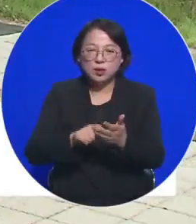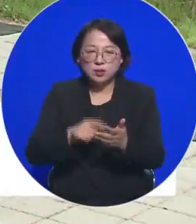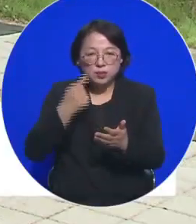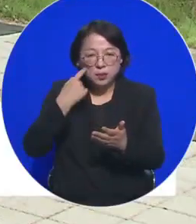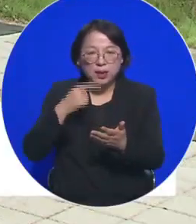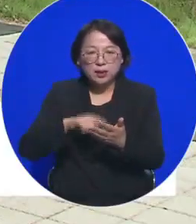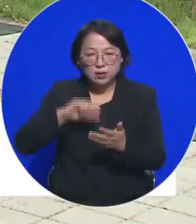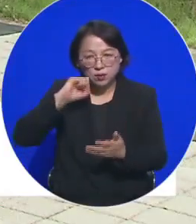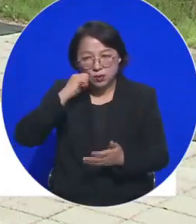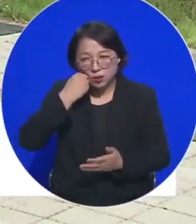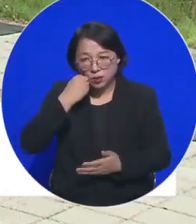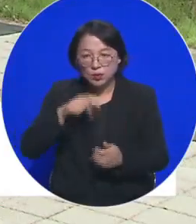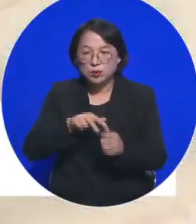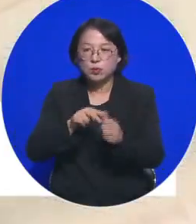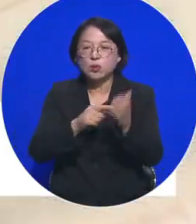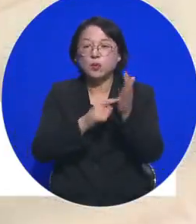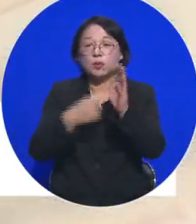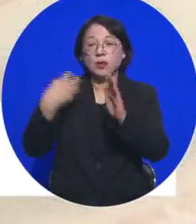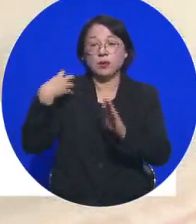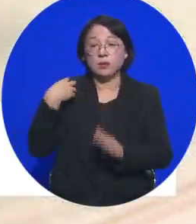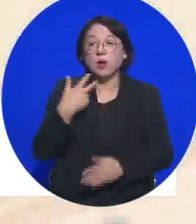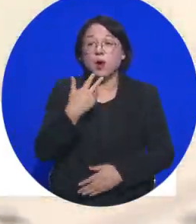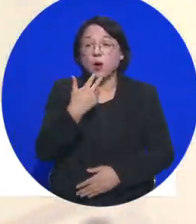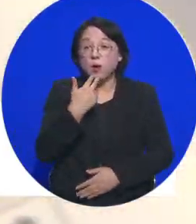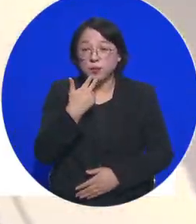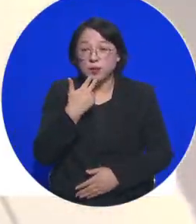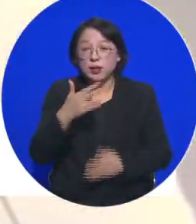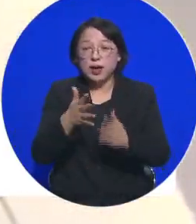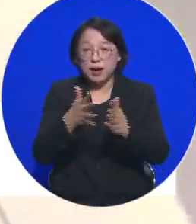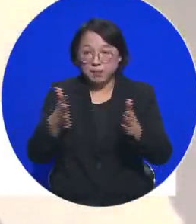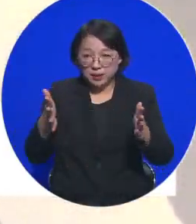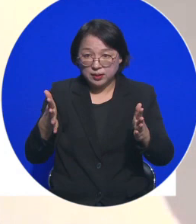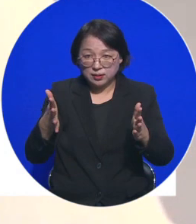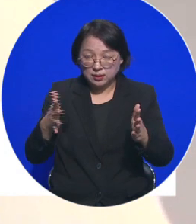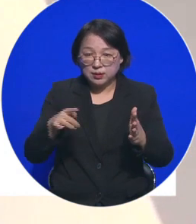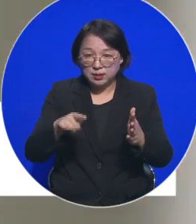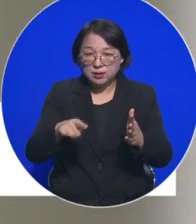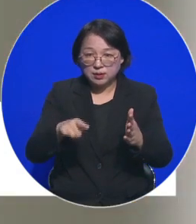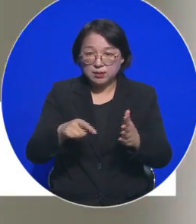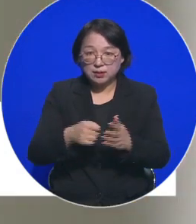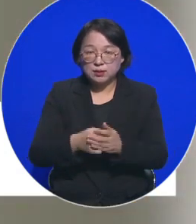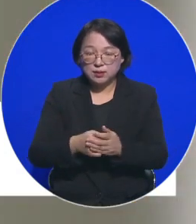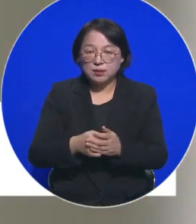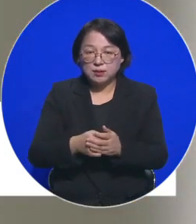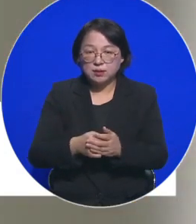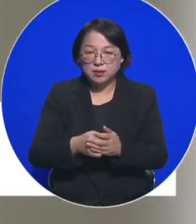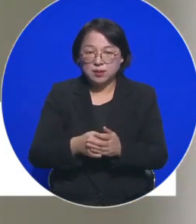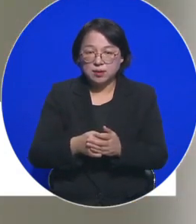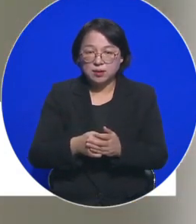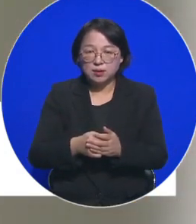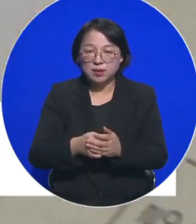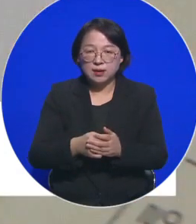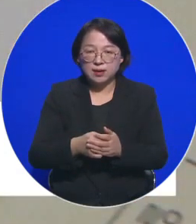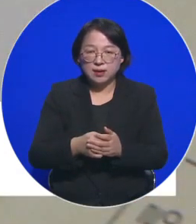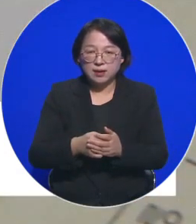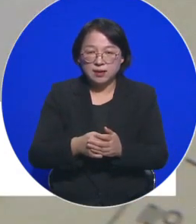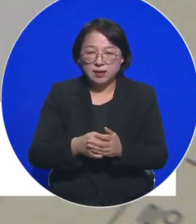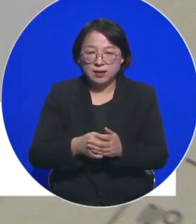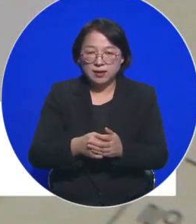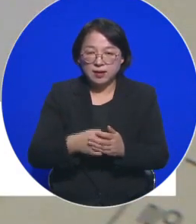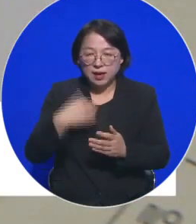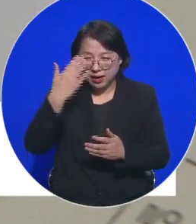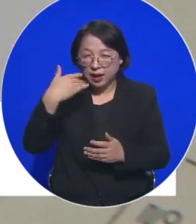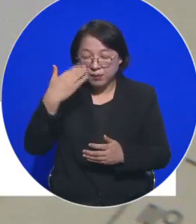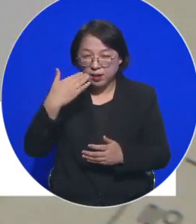어렵고 관리비 정보 공개 의무가 없는 곳의 경우 허점을 이용해 세부내역이 불투명한 이른바 깜깜이